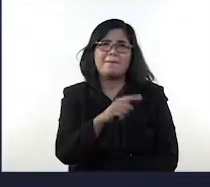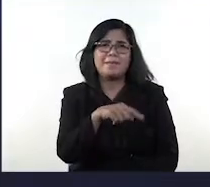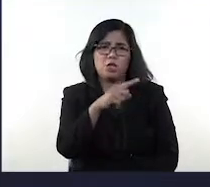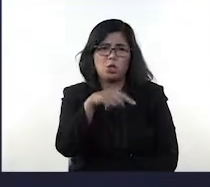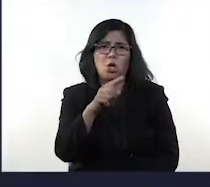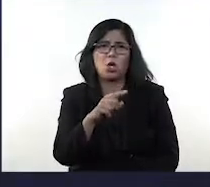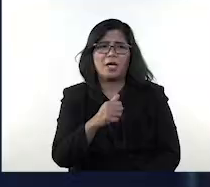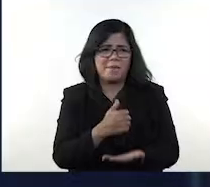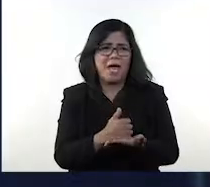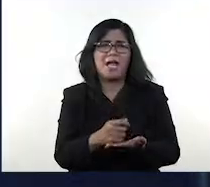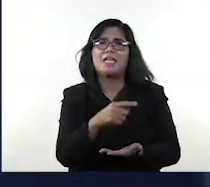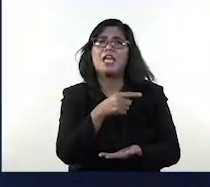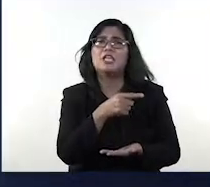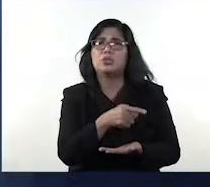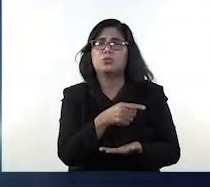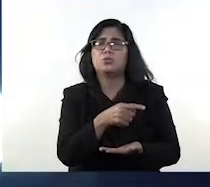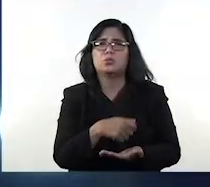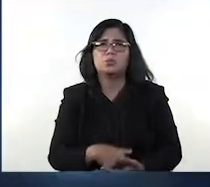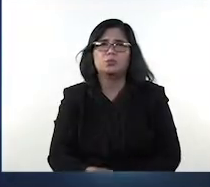ya tetap bicara kebenaran